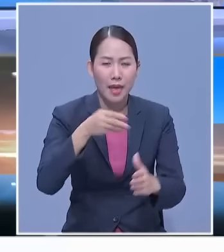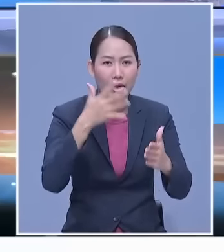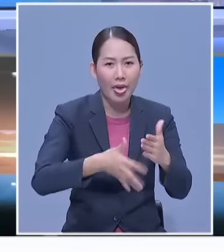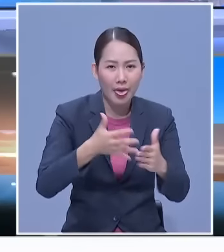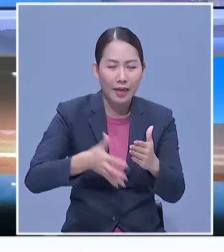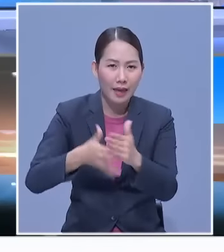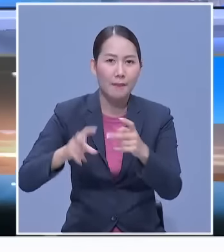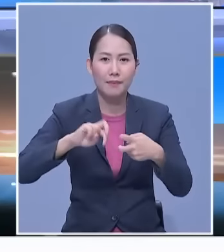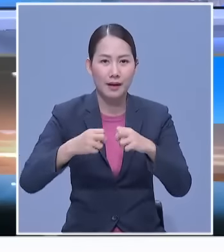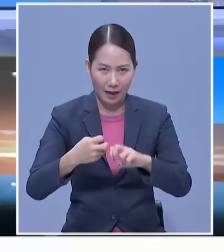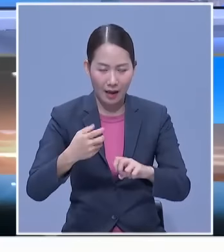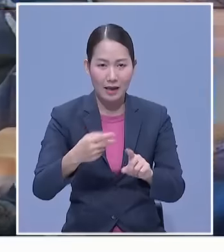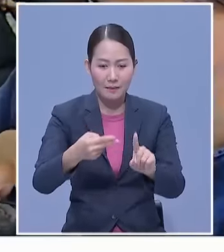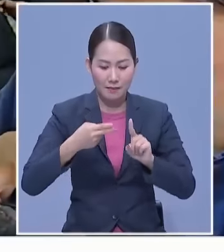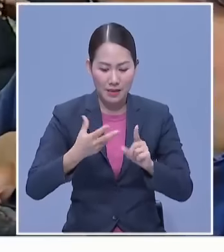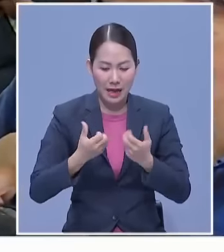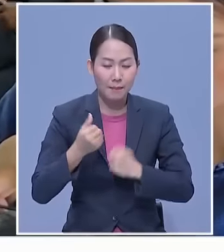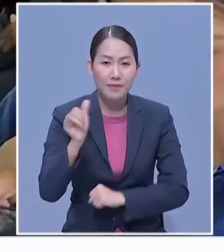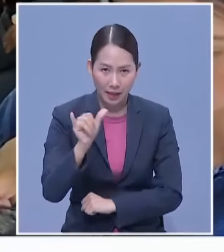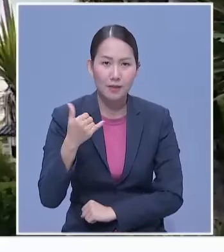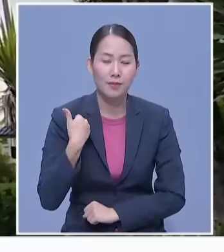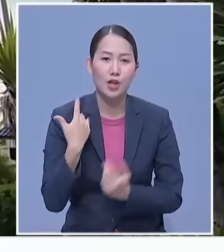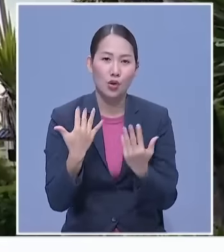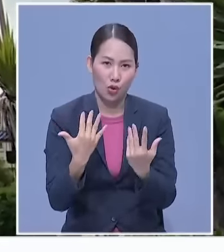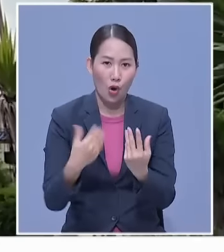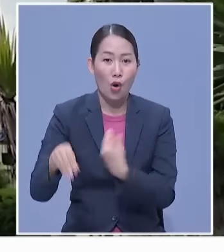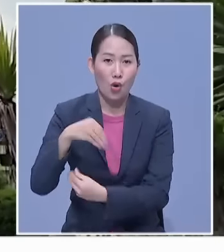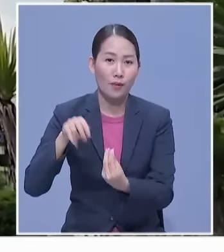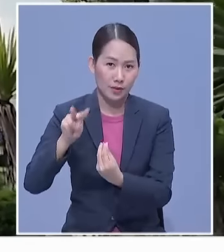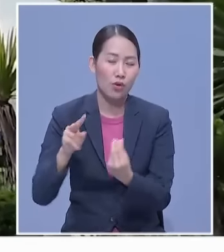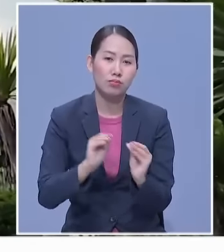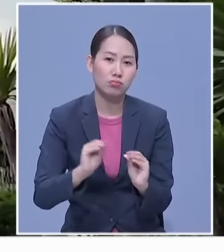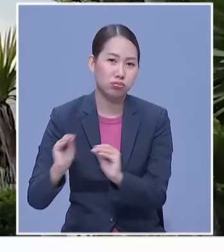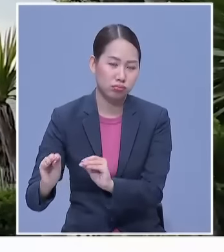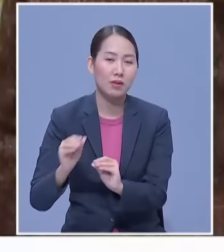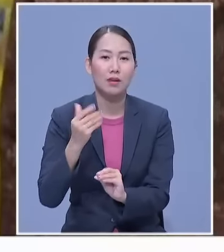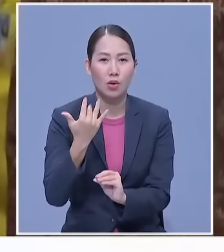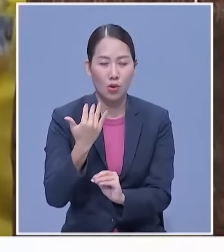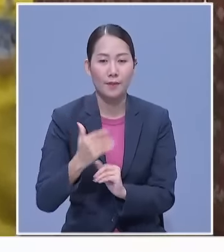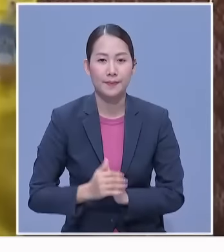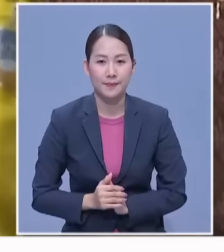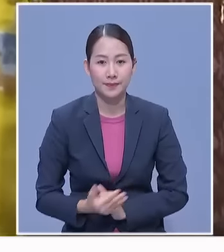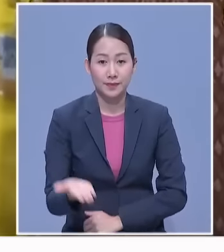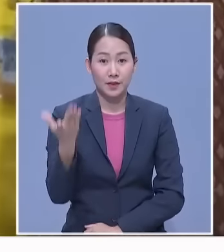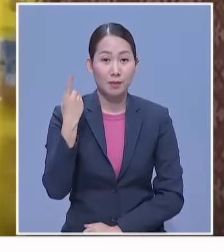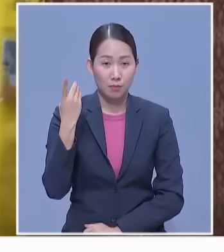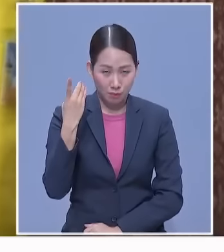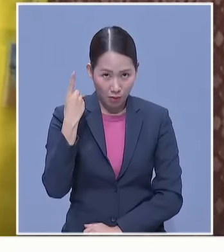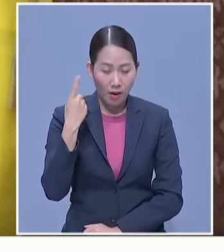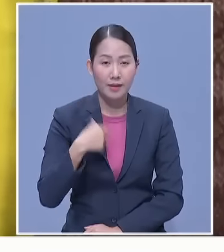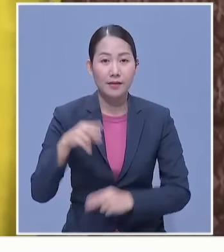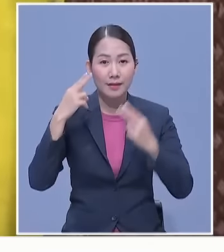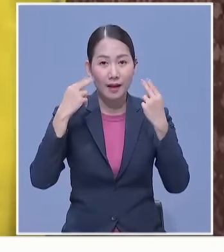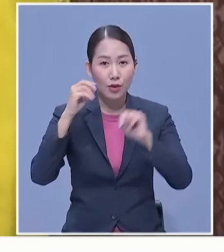เมื่อวานนี้นายกอิงแพทองธาแถลงหลังการประชุมนะคะเป็นประธานการประชุมครมเรื่องโครงการแจกเงิน 10,000บาทเพื่อกระตุ้น